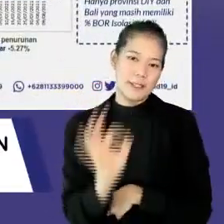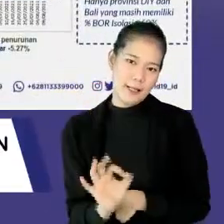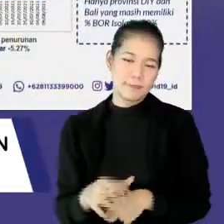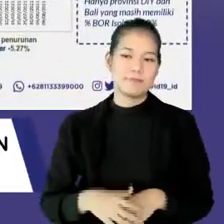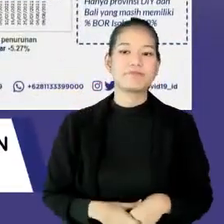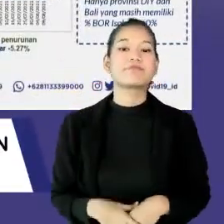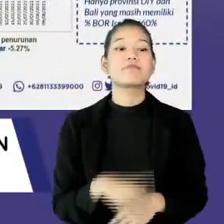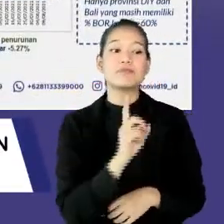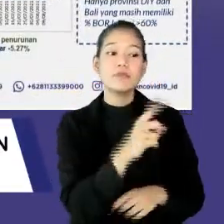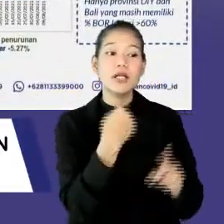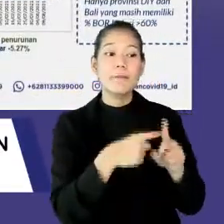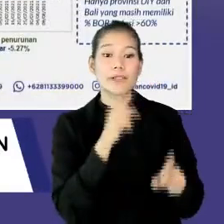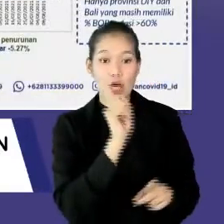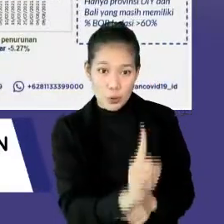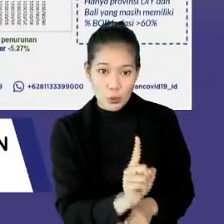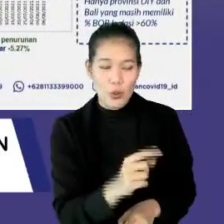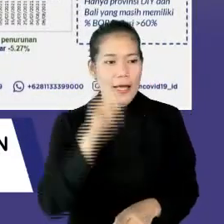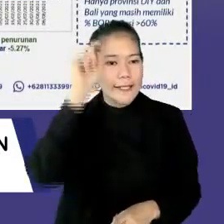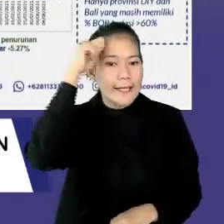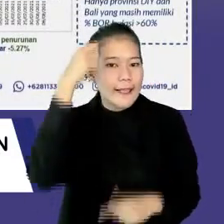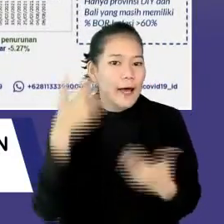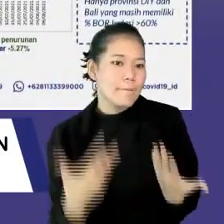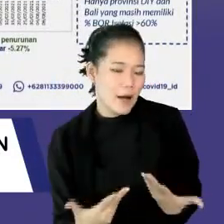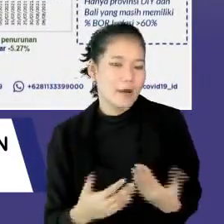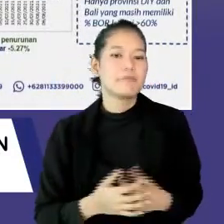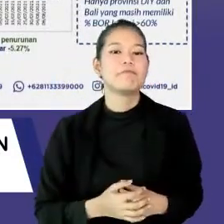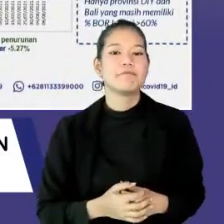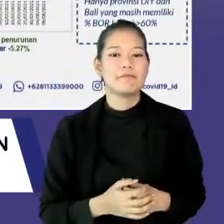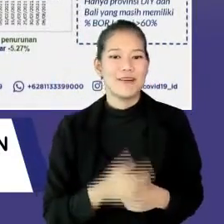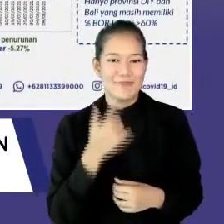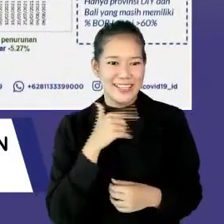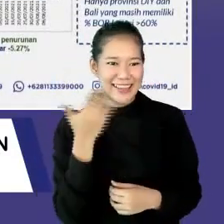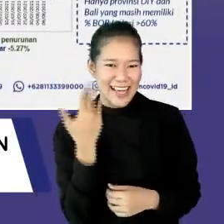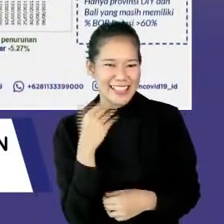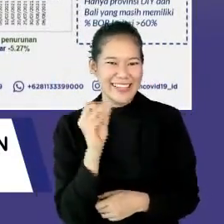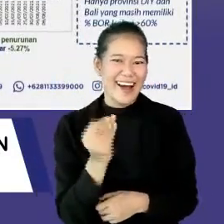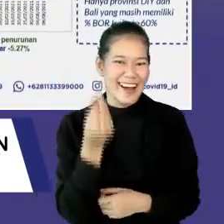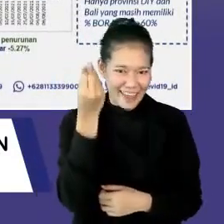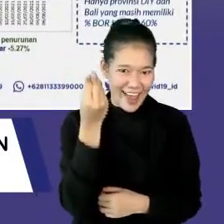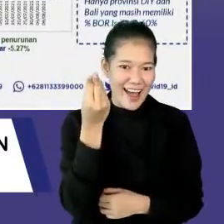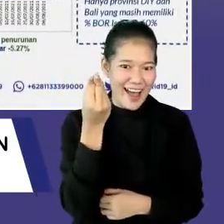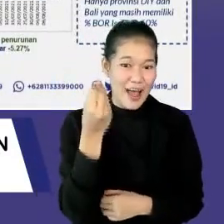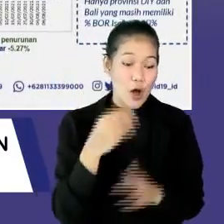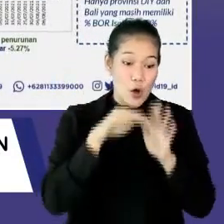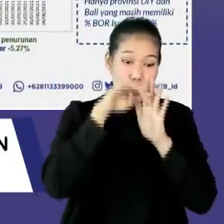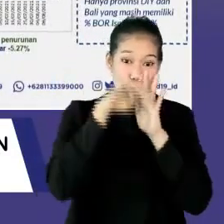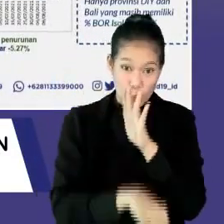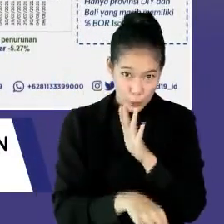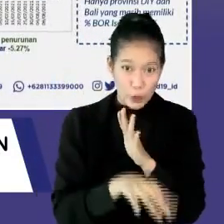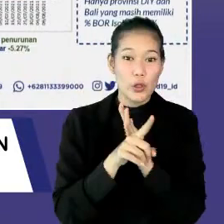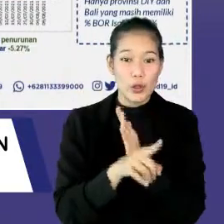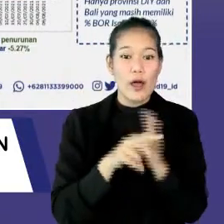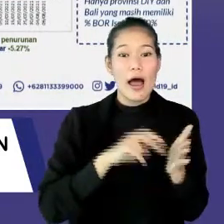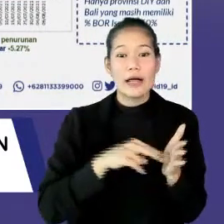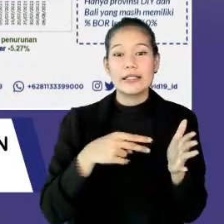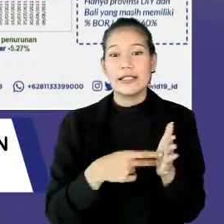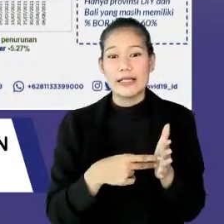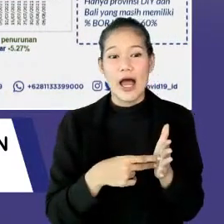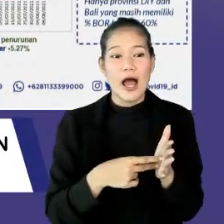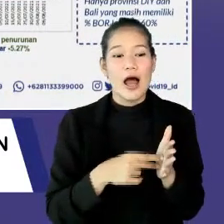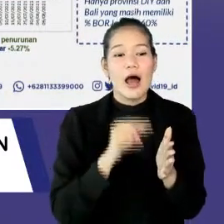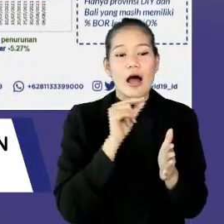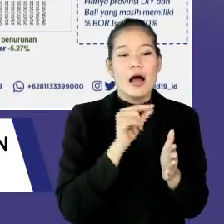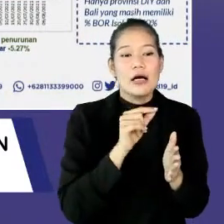61,87%. Dan satu lagi barangkali juga yang harus diingat, kembali kayak seperti misalkan DKI Jakarta, waktu dia turun, dia juga akan jadi penyangga untuk